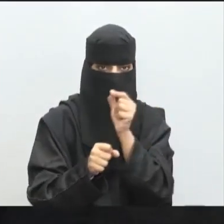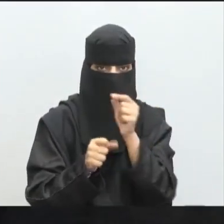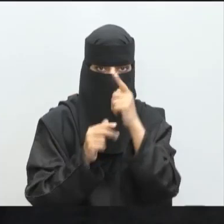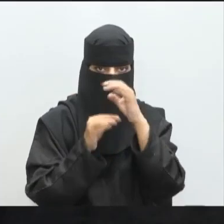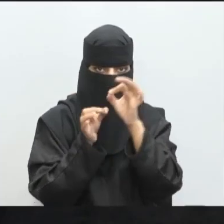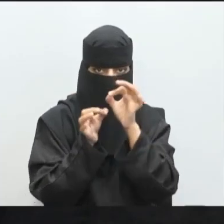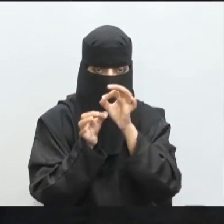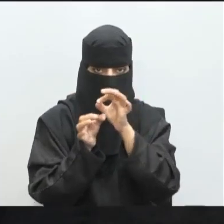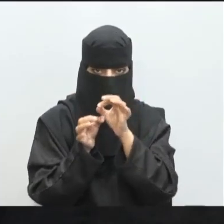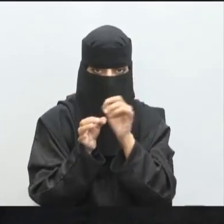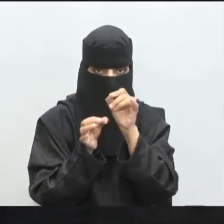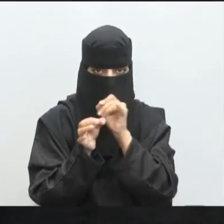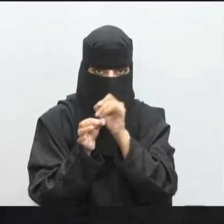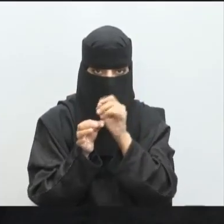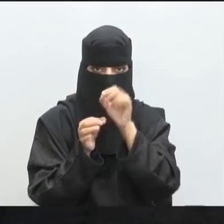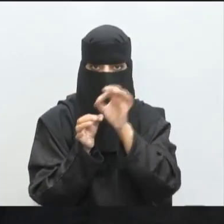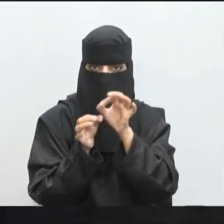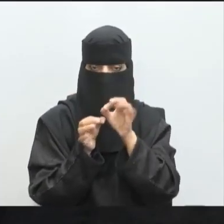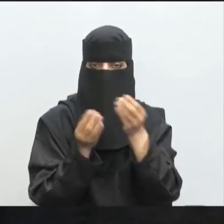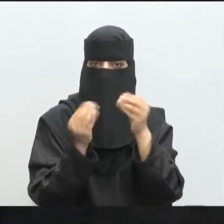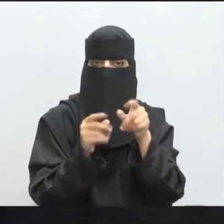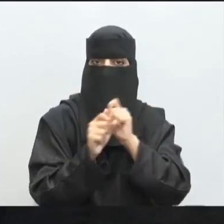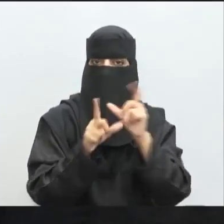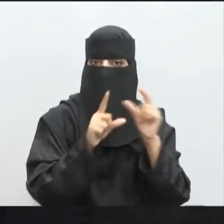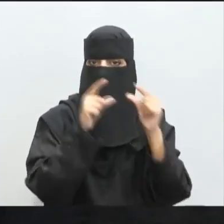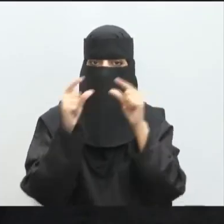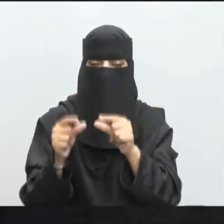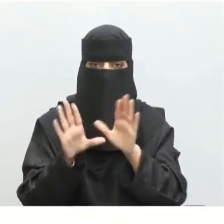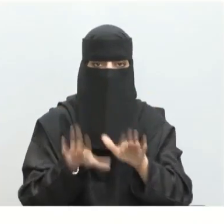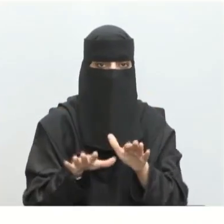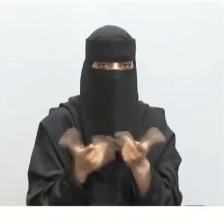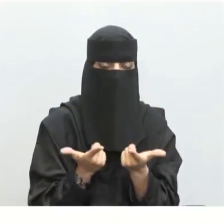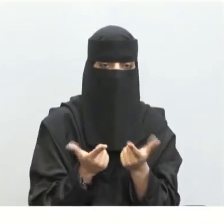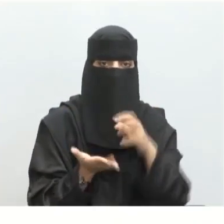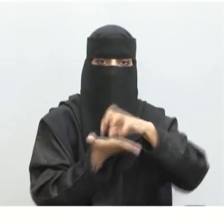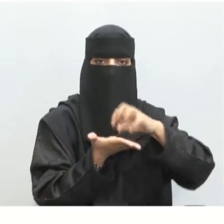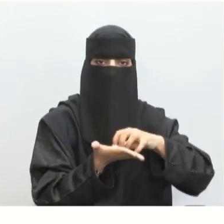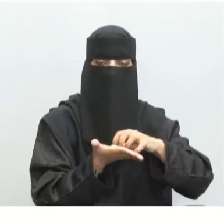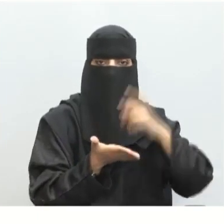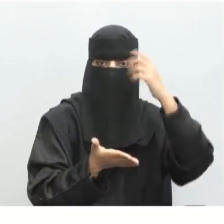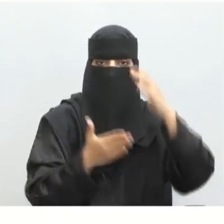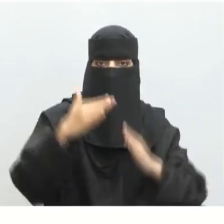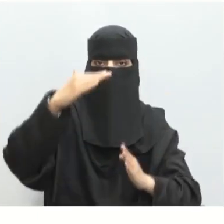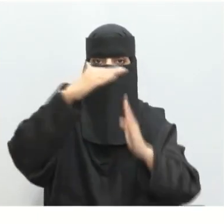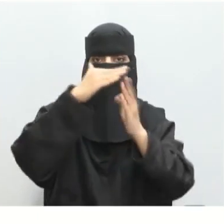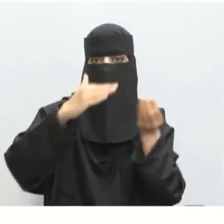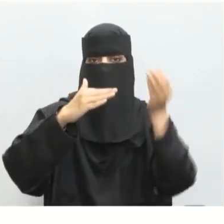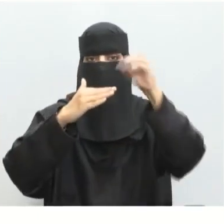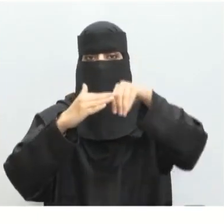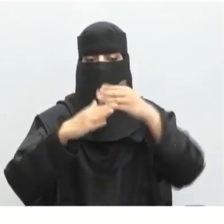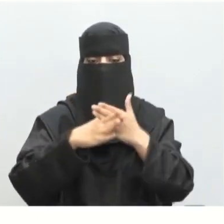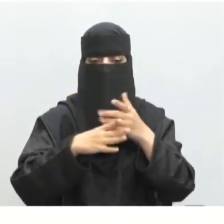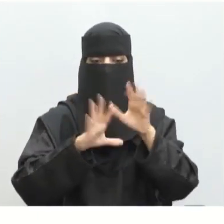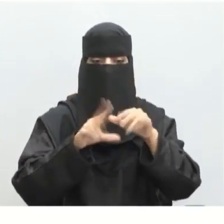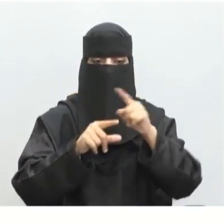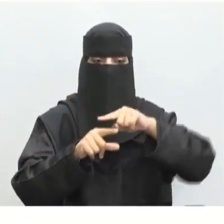التقارب والمسافات تقاربها اذا دل على وجود مناطق مرتفعه ونلاحظ انها توجد